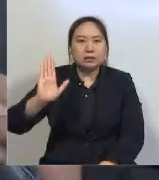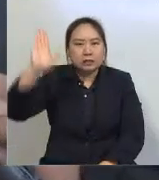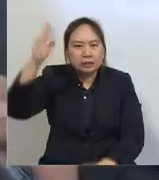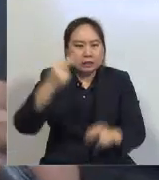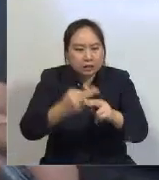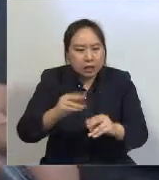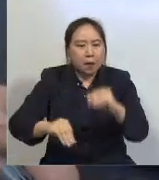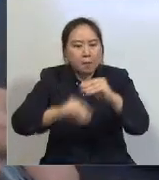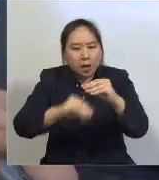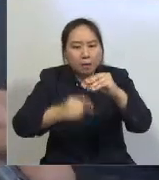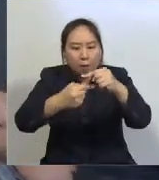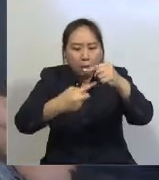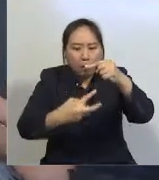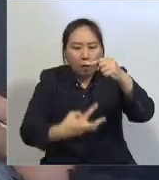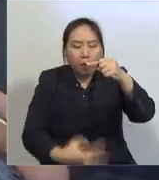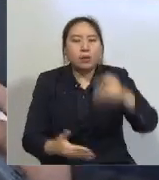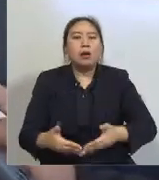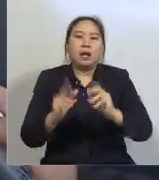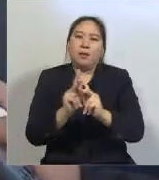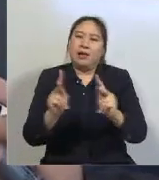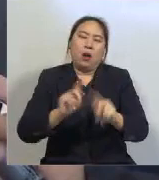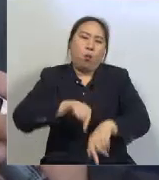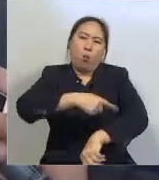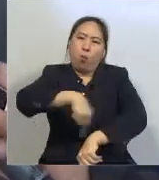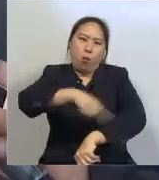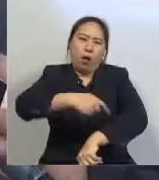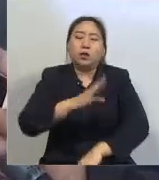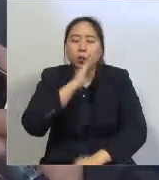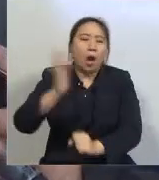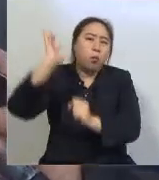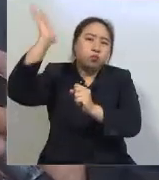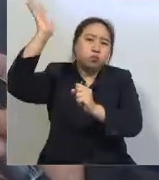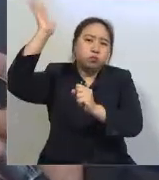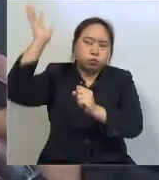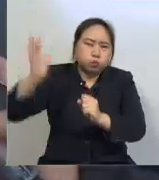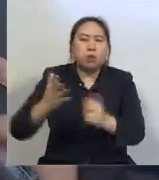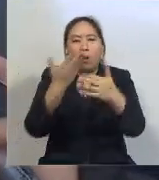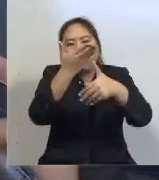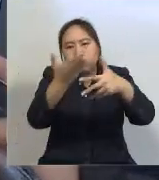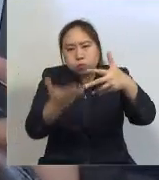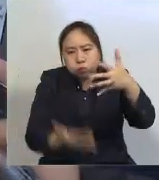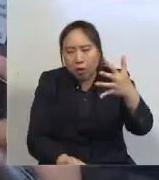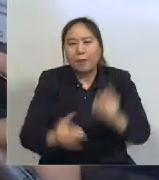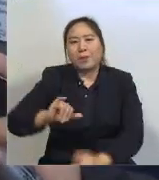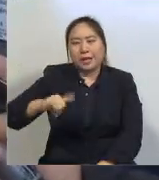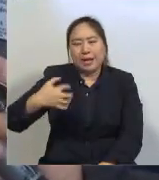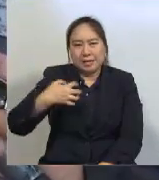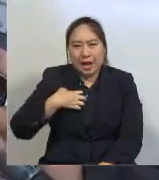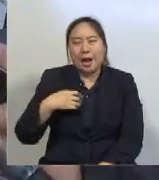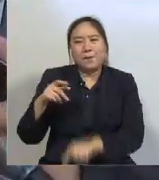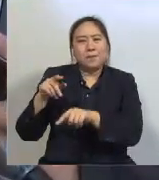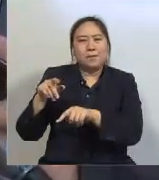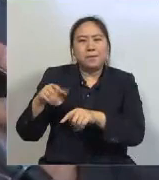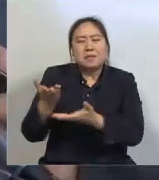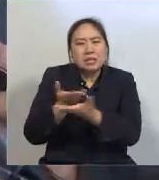จะทำให้การตั้งกรรมธิการนั้นล่าช้าถ้าเกิดมัวแต่อภิปรายเขาบอกว่าอาจจะทำให้การพิจารณายติที่หลายคนอยากให้เร่งพิจาร